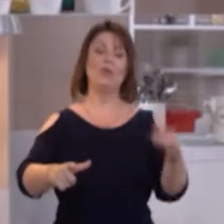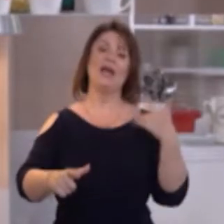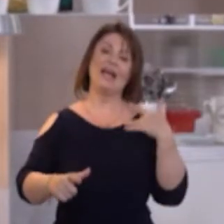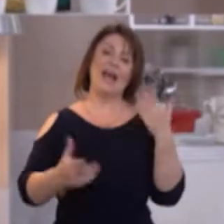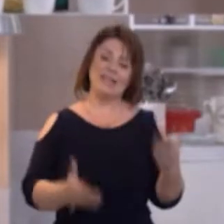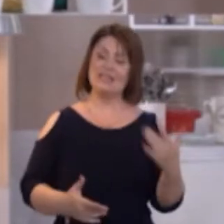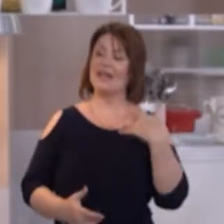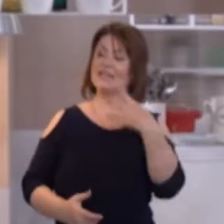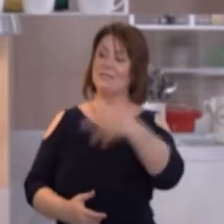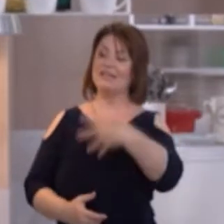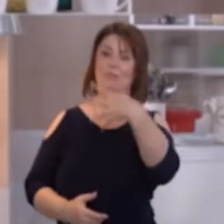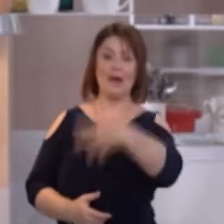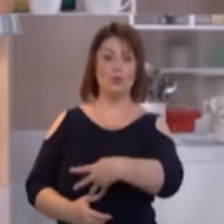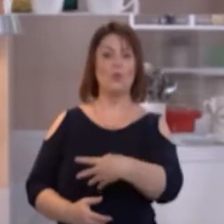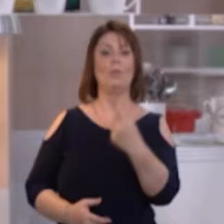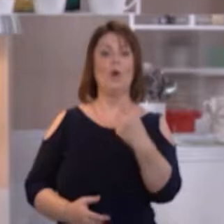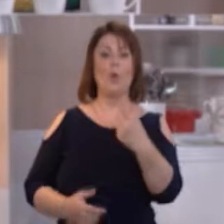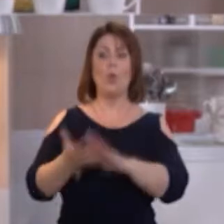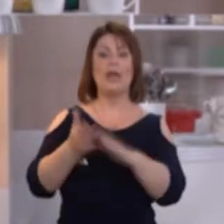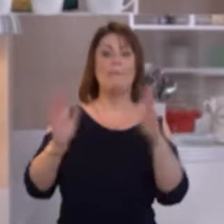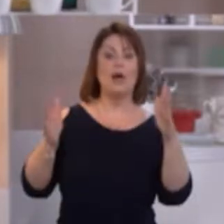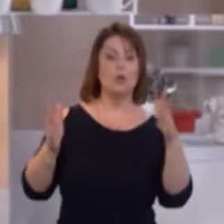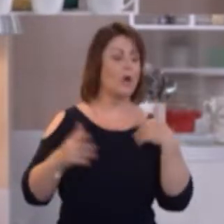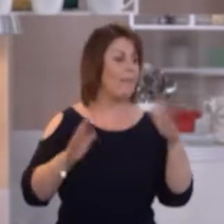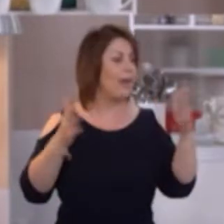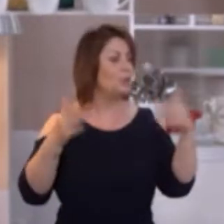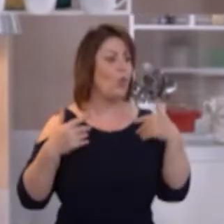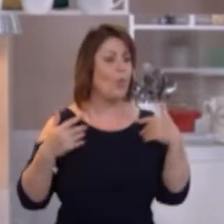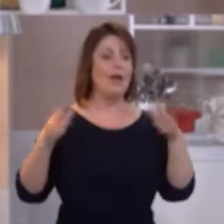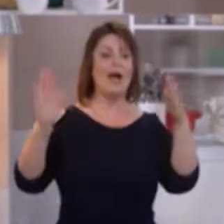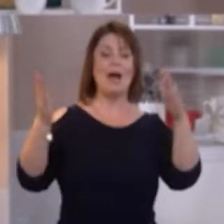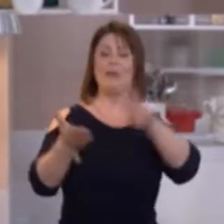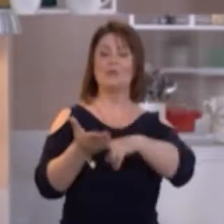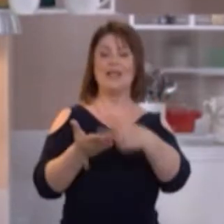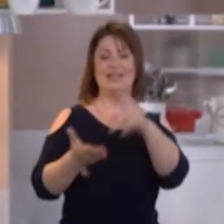Massimo Molantrucco. Un applauso all'interprete LIS. Applauso, applauso